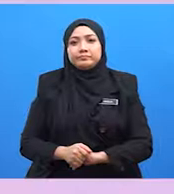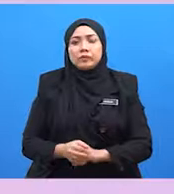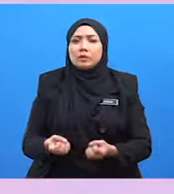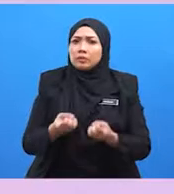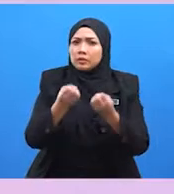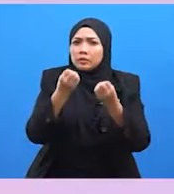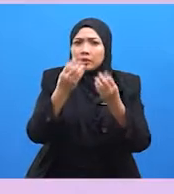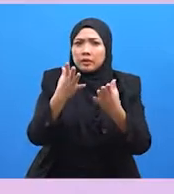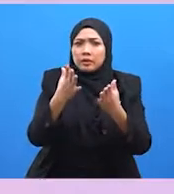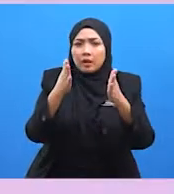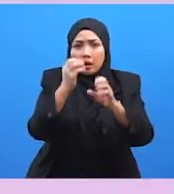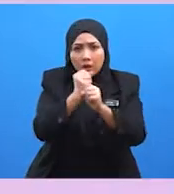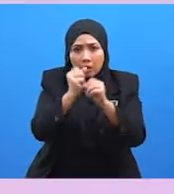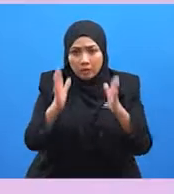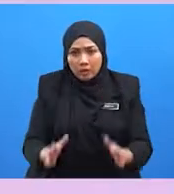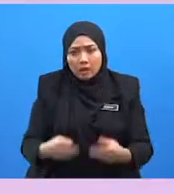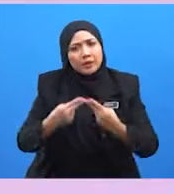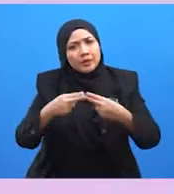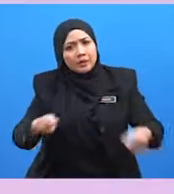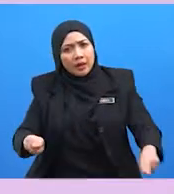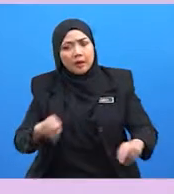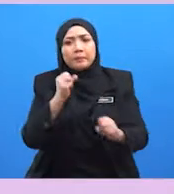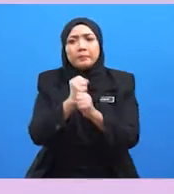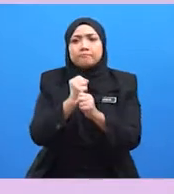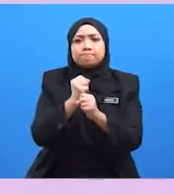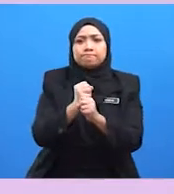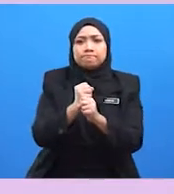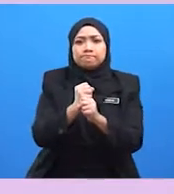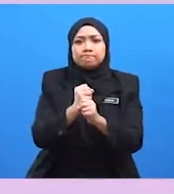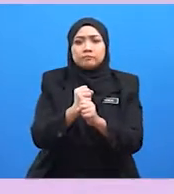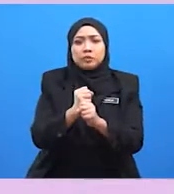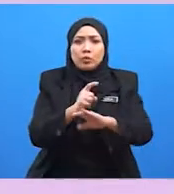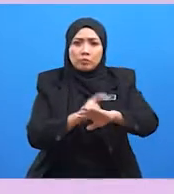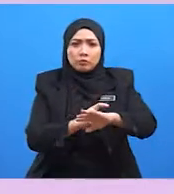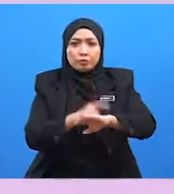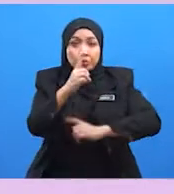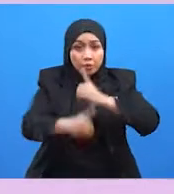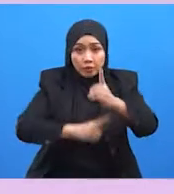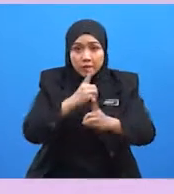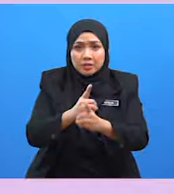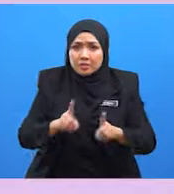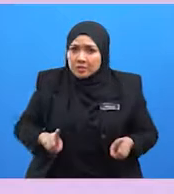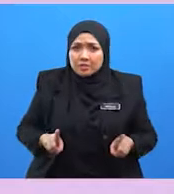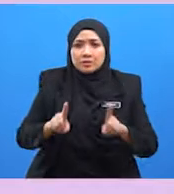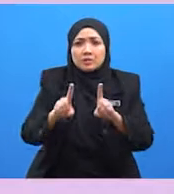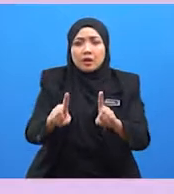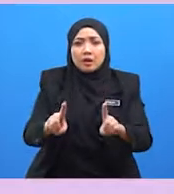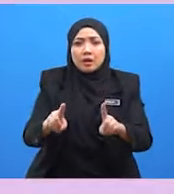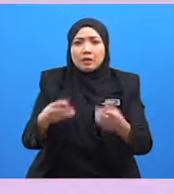Kebanyakan pekerja kehilangan pekerjaan sewaktu dunia sedang mengalami kemelut